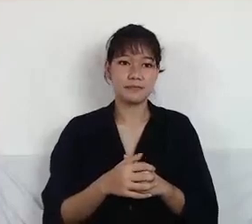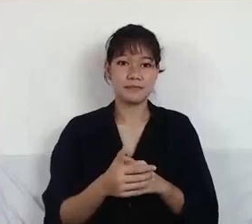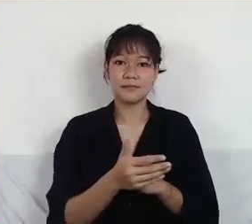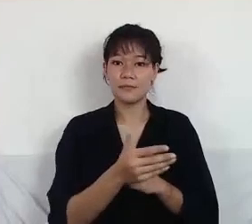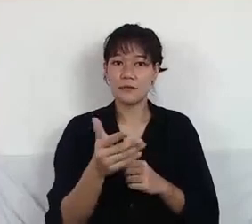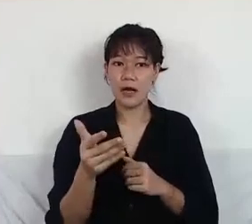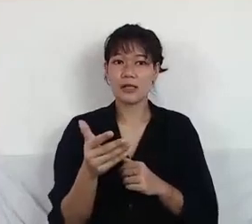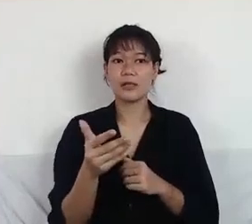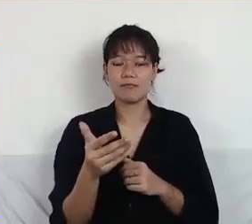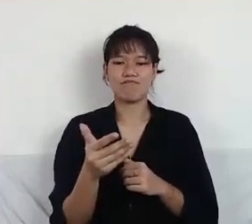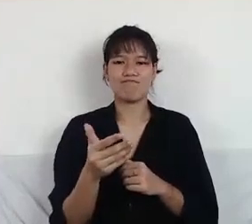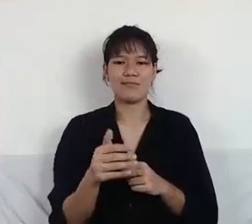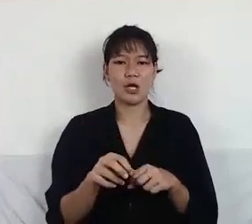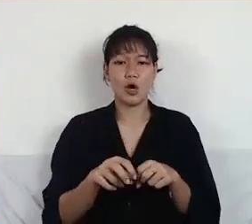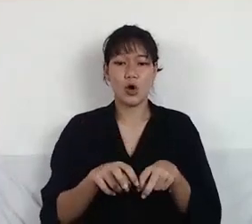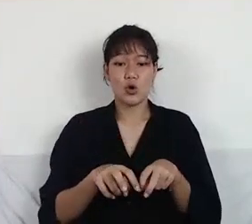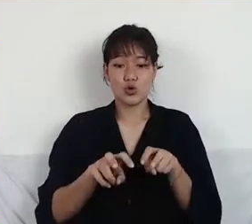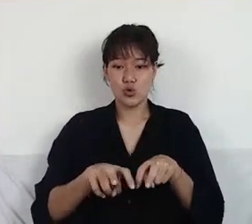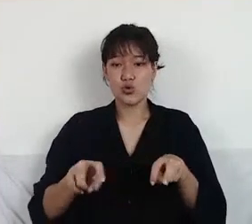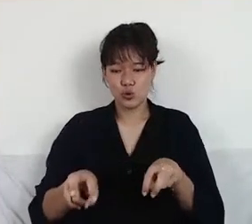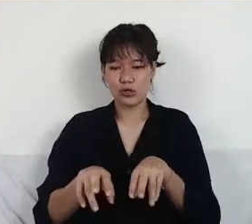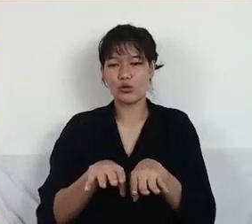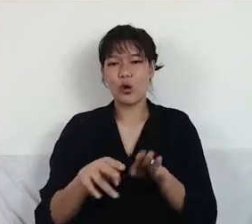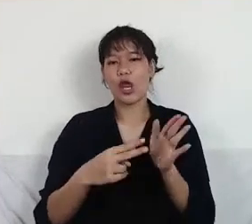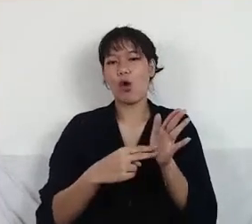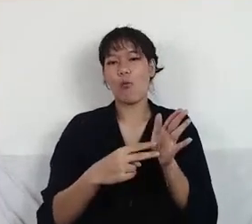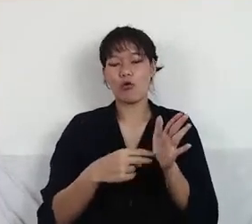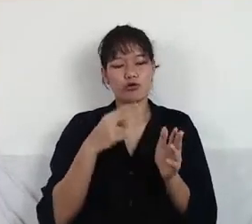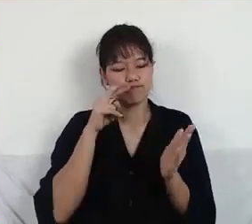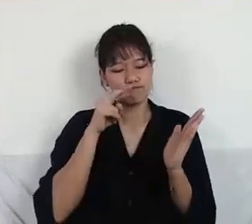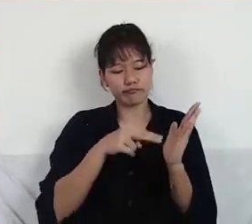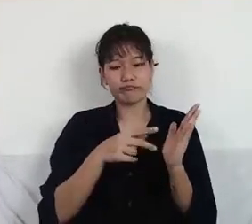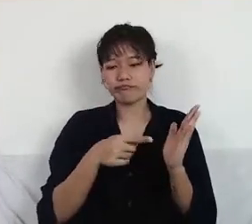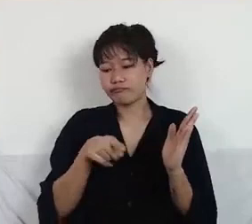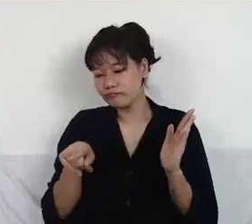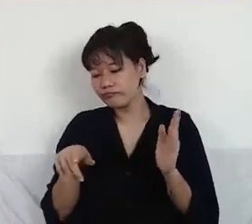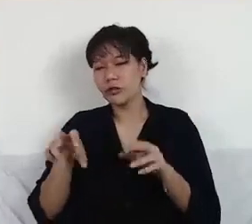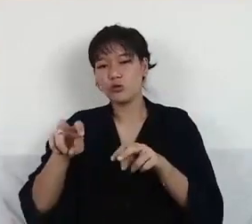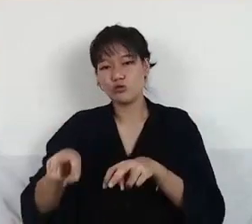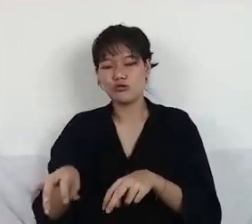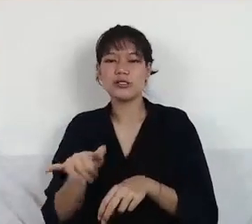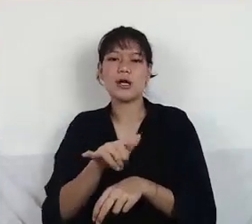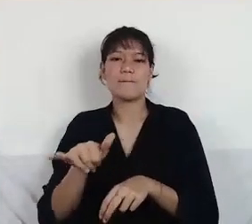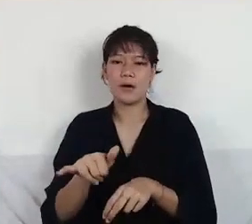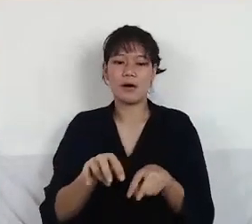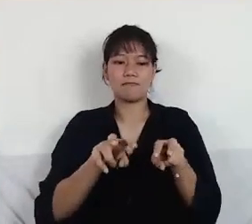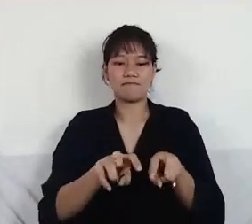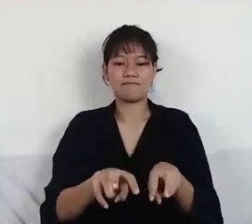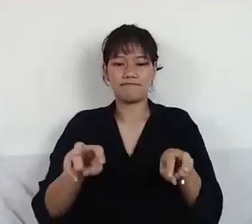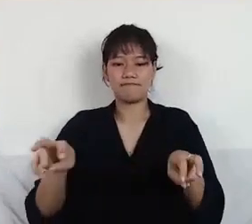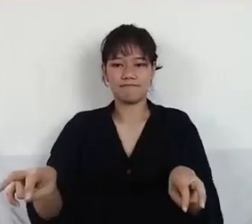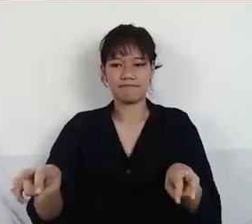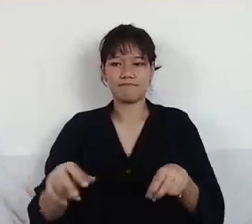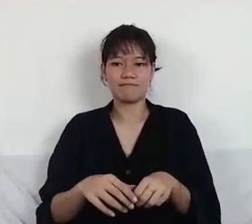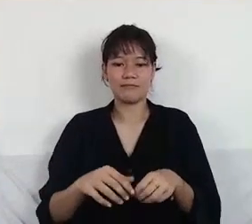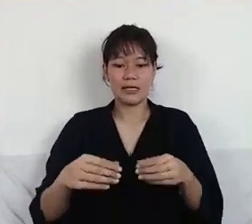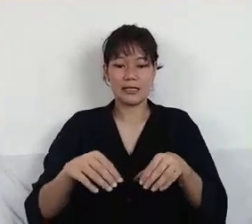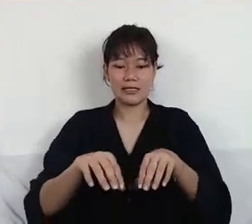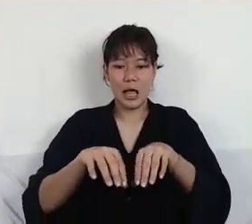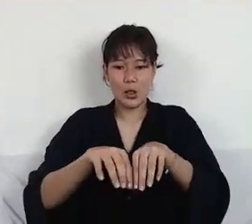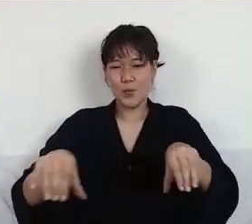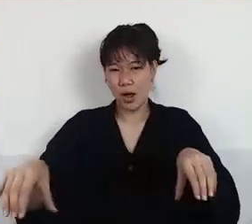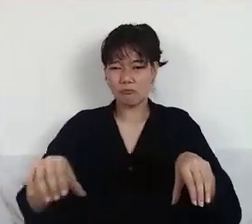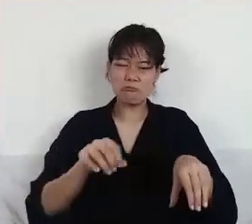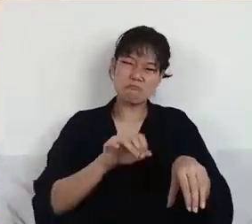juga dapat disiplin duduk sesuai dengan kursi yang telah ditentukan. Bisa 5 ya, jangan sampai 7 ya.